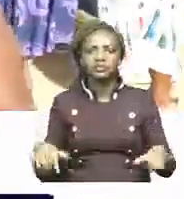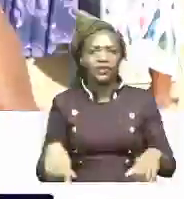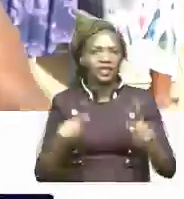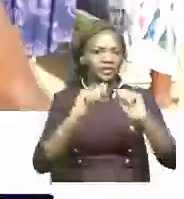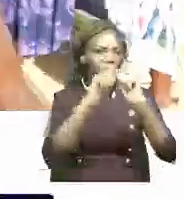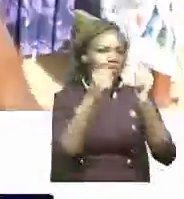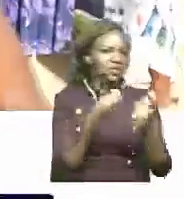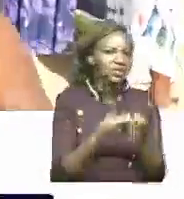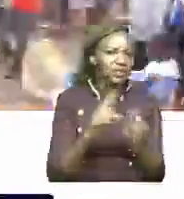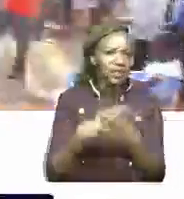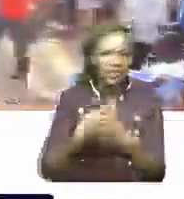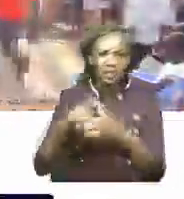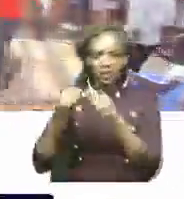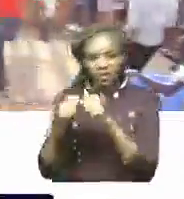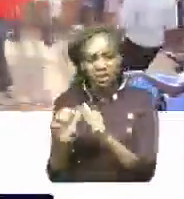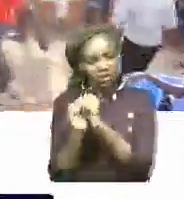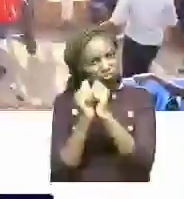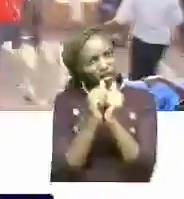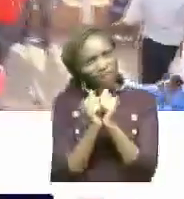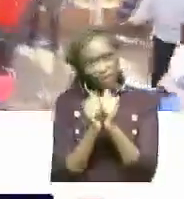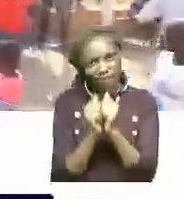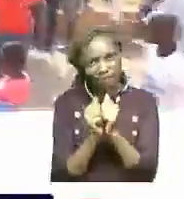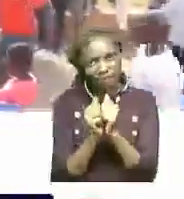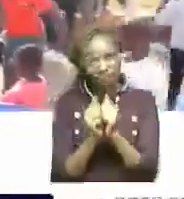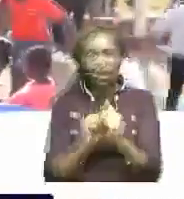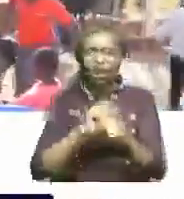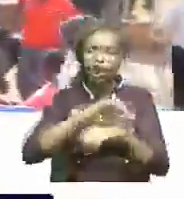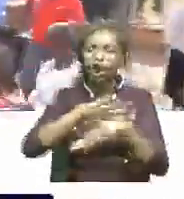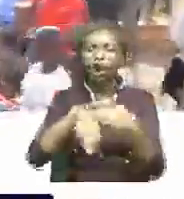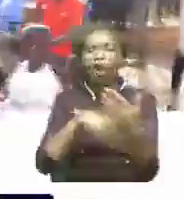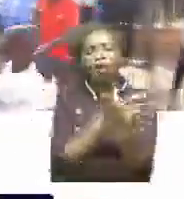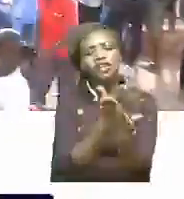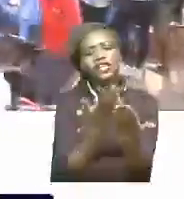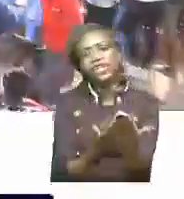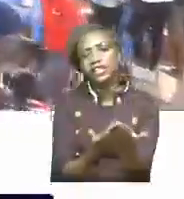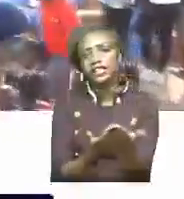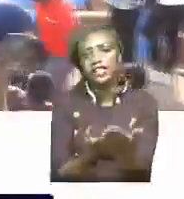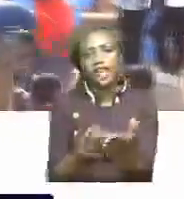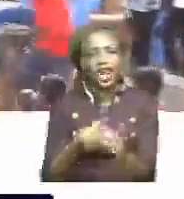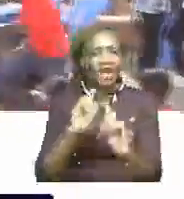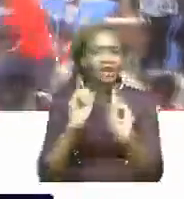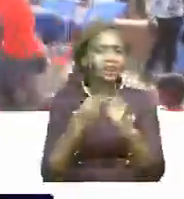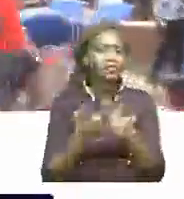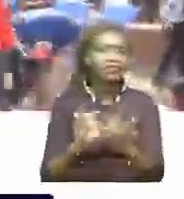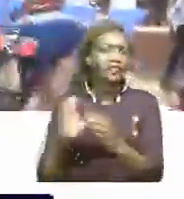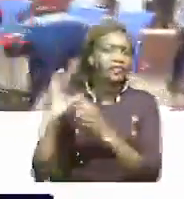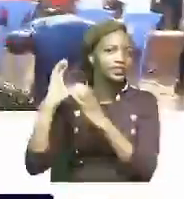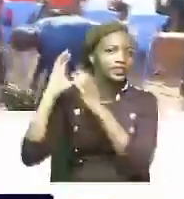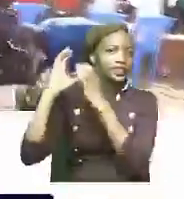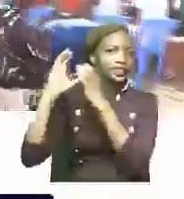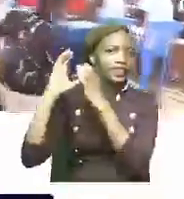tukawa pamoja kama binadamu. Mtazamaji wote 9-10 ni kwamba tamaduni mbalimbali husaidia